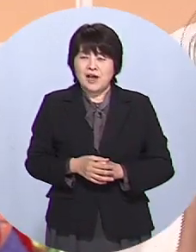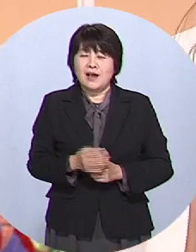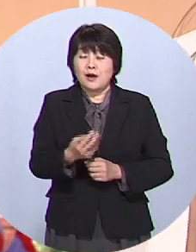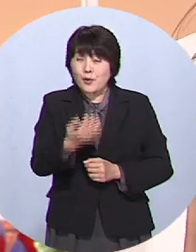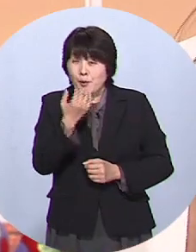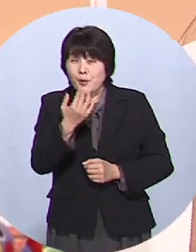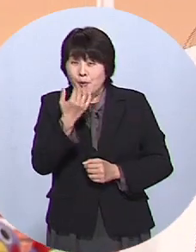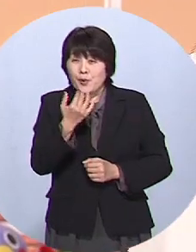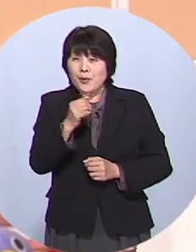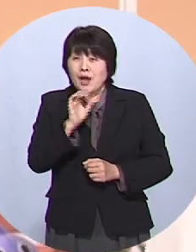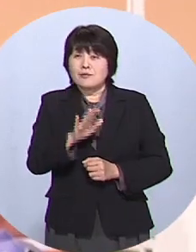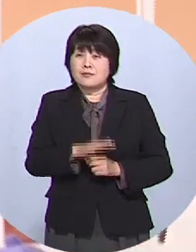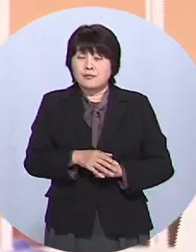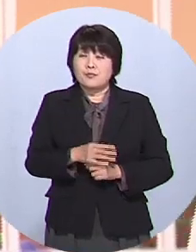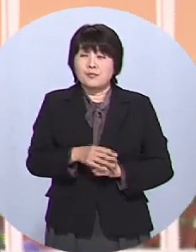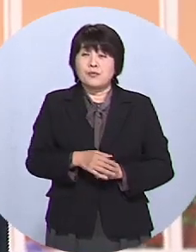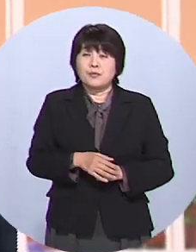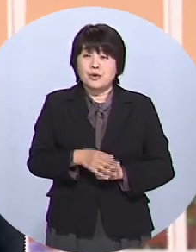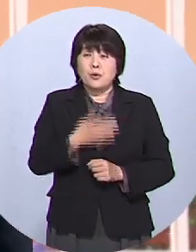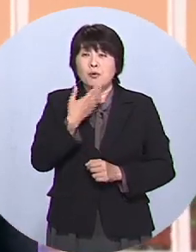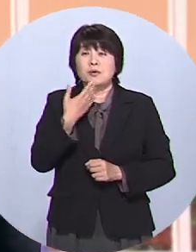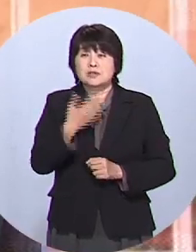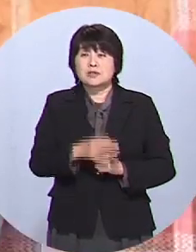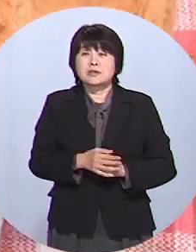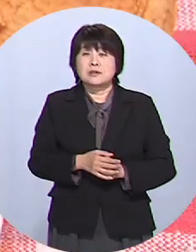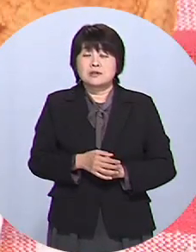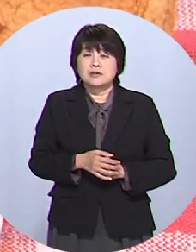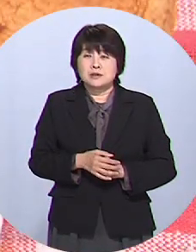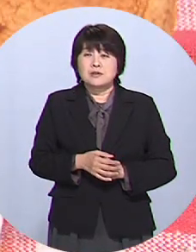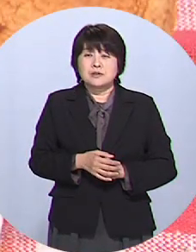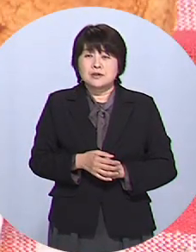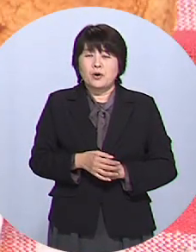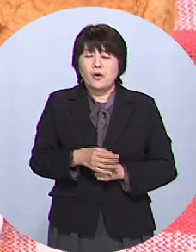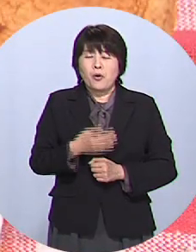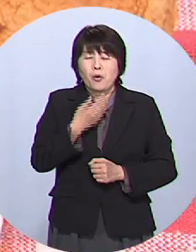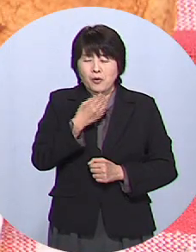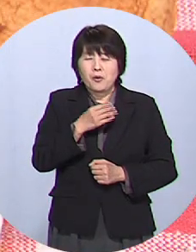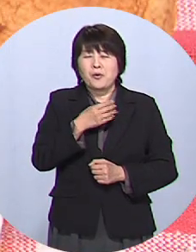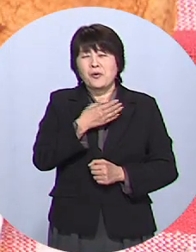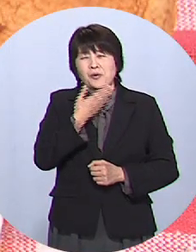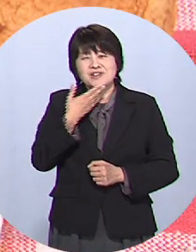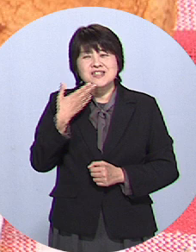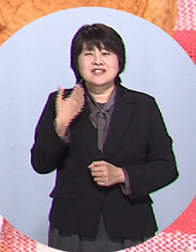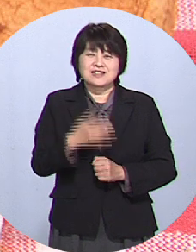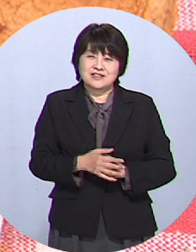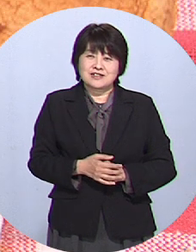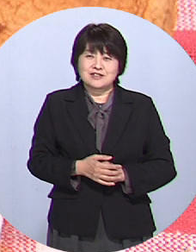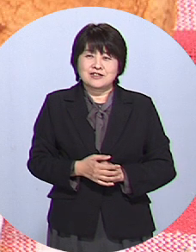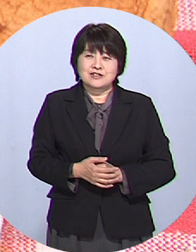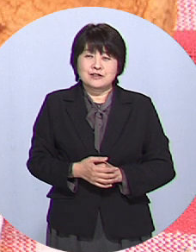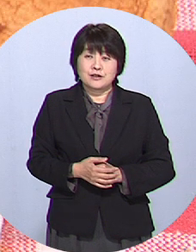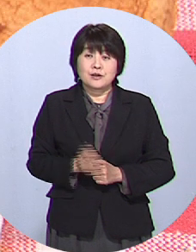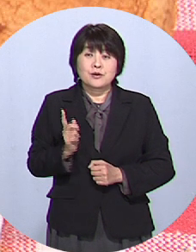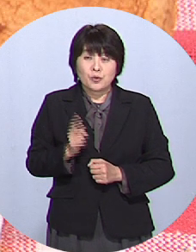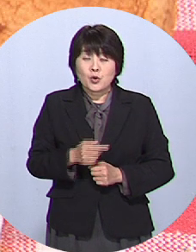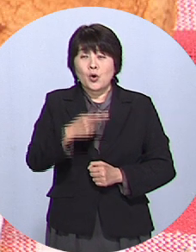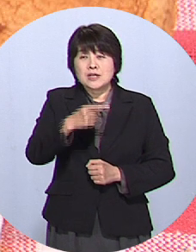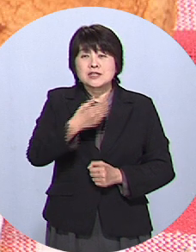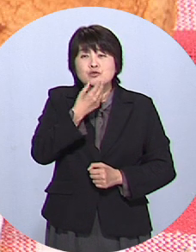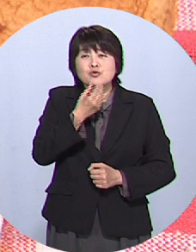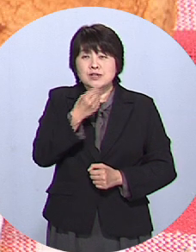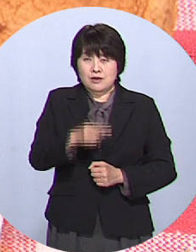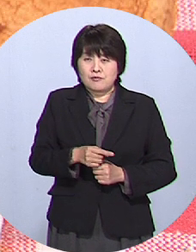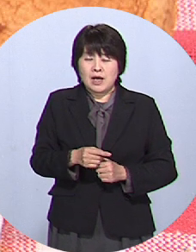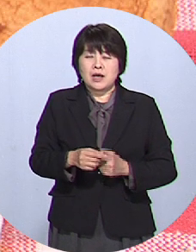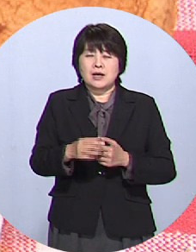り。 いい音ですね。 ハクハク、 ね、おいしいですよね、うん、この、マルソー一福さんなんです